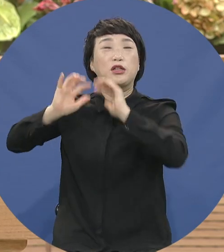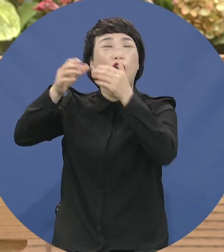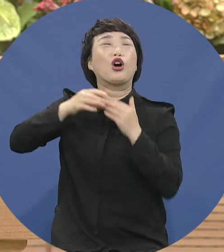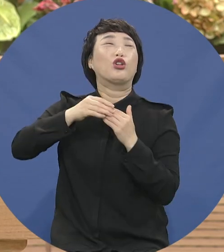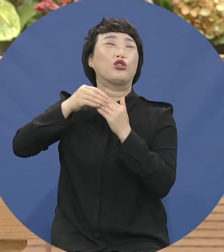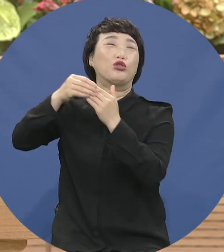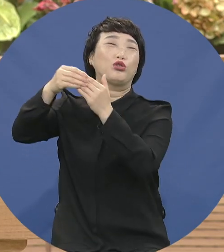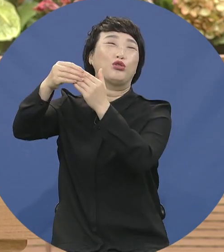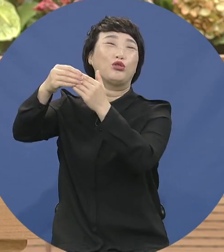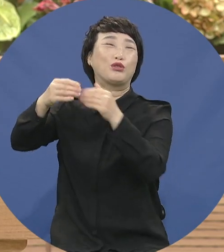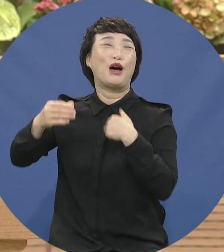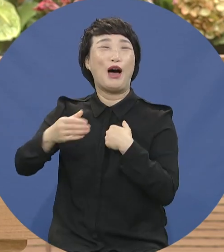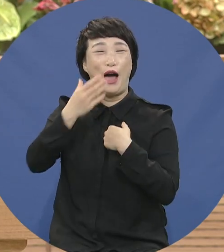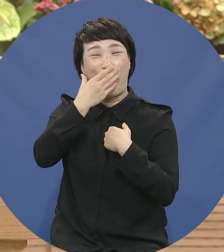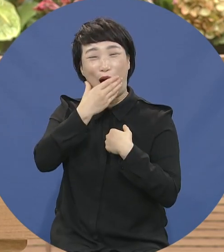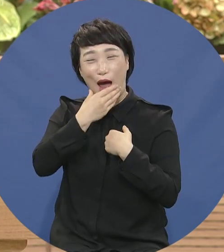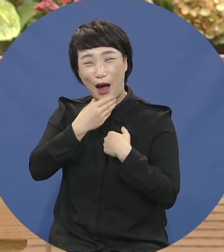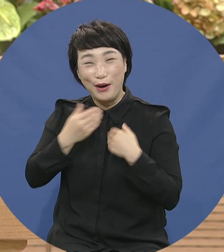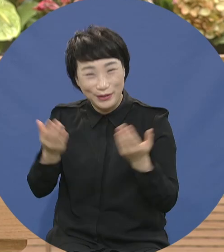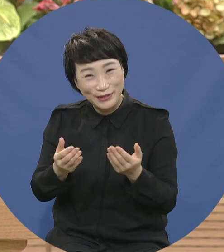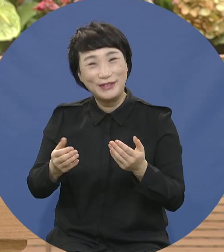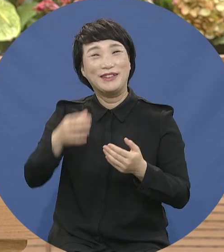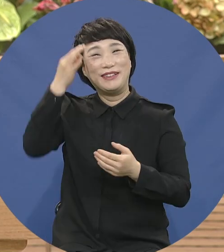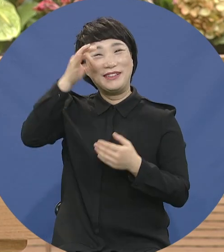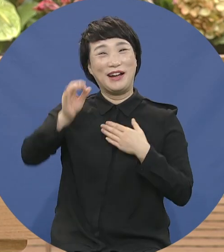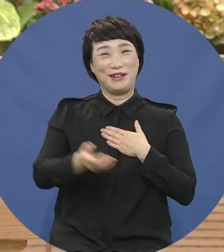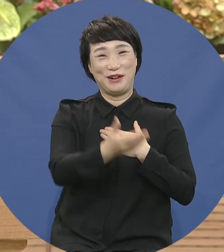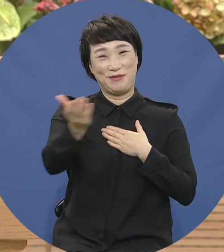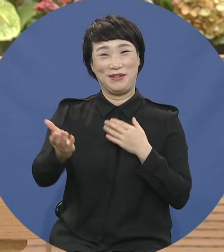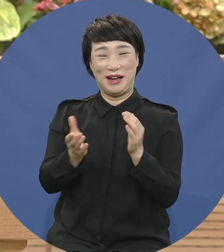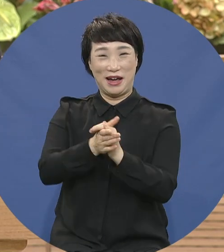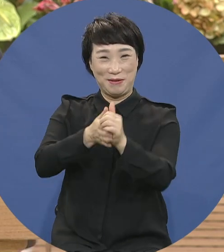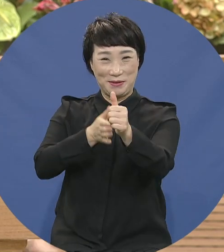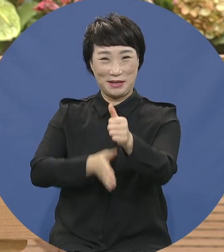것 행복한 것임을 인정하시면 아멘 합시다.